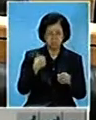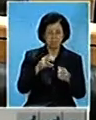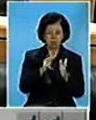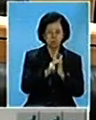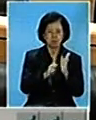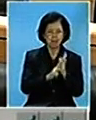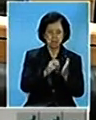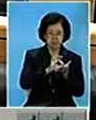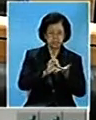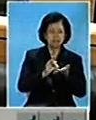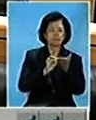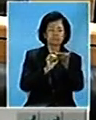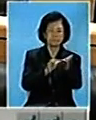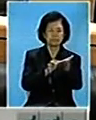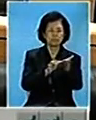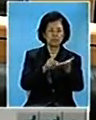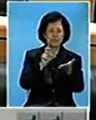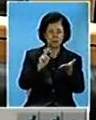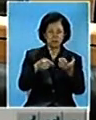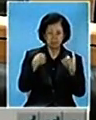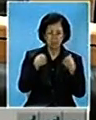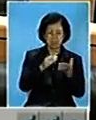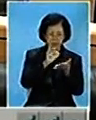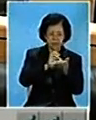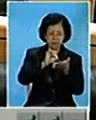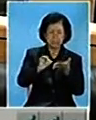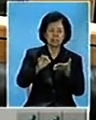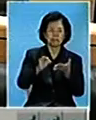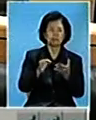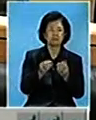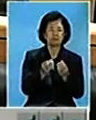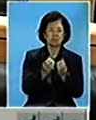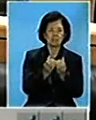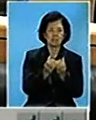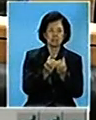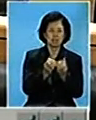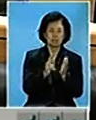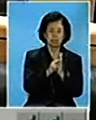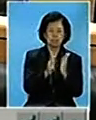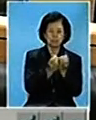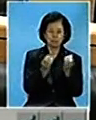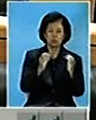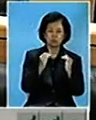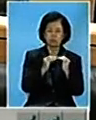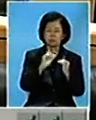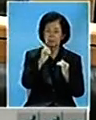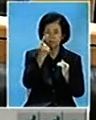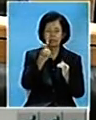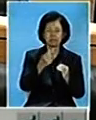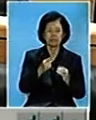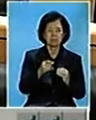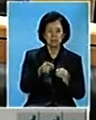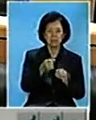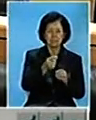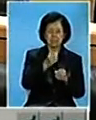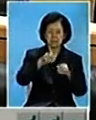ไว้ข้อเสนอแนะไว้ด้วยว่าควรจะมีการเขียนรัฐธรรมนูญขึ้นมาอีกสักมาตราหนึ่งนะครับในเรื่องของการกระทำของรัฐบาลว่าสิ่งไหน